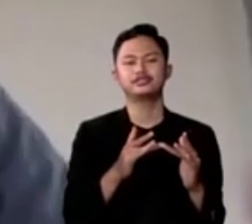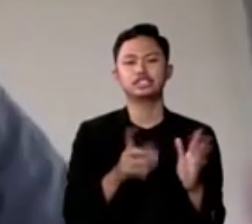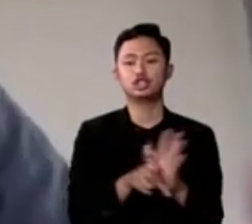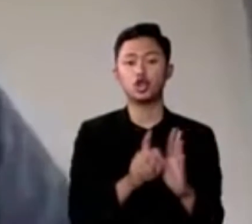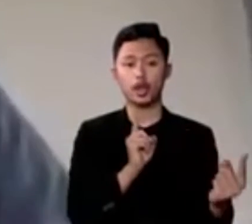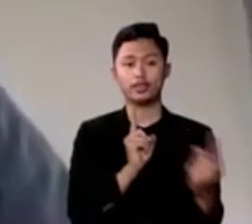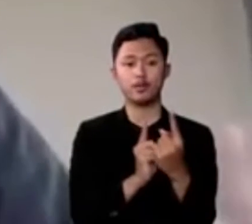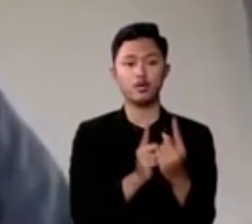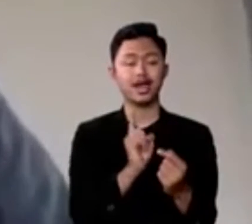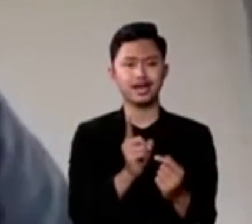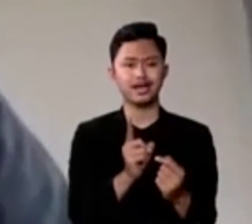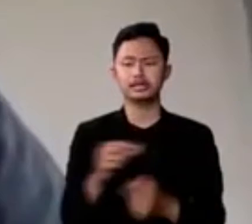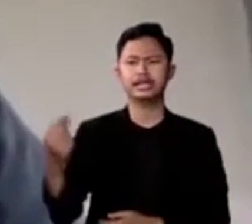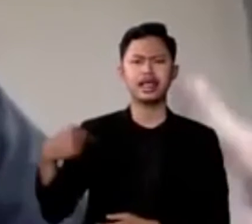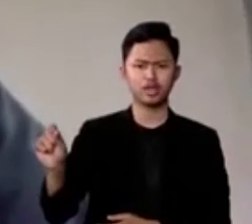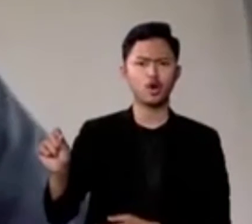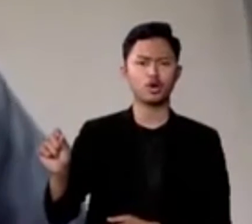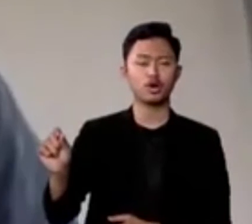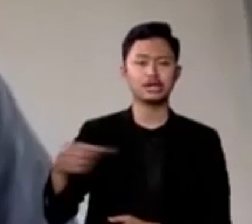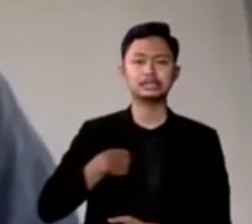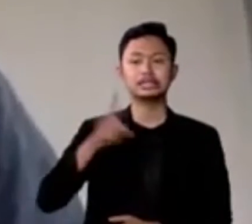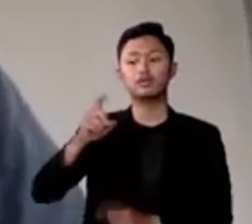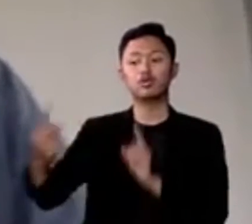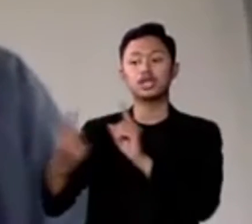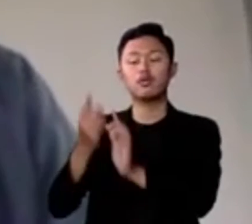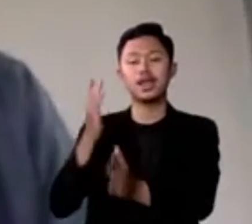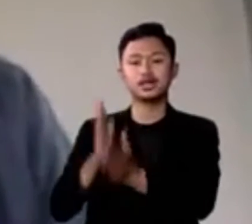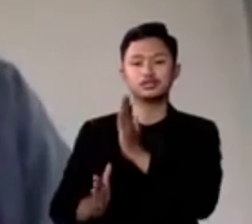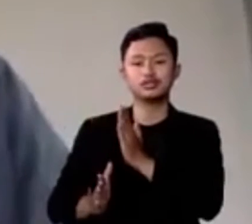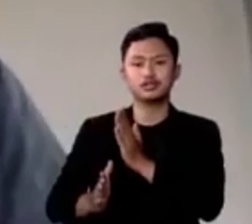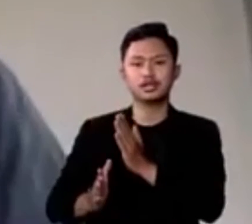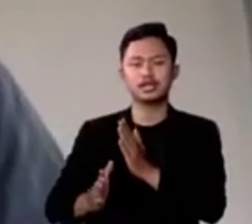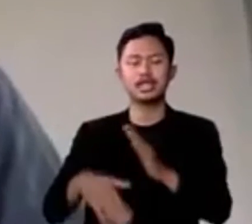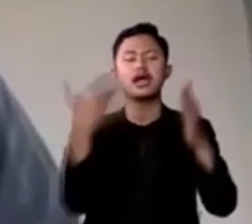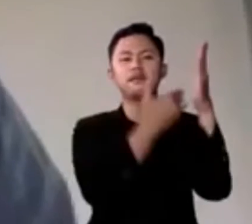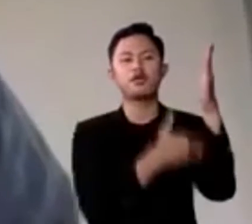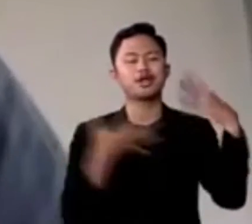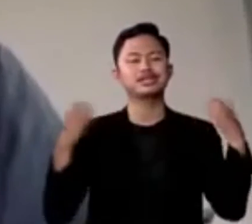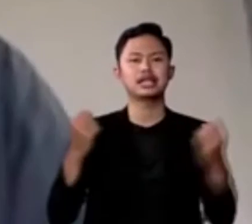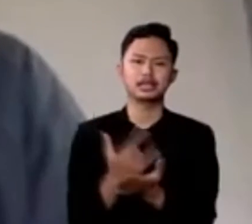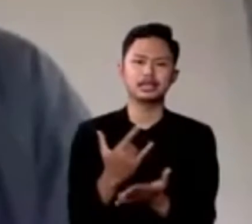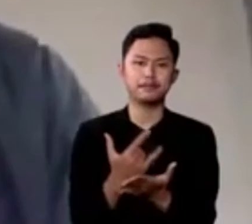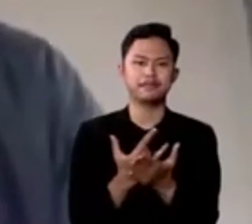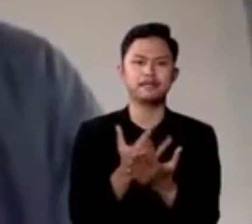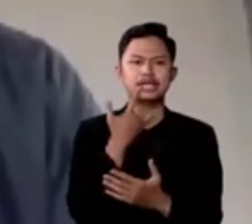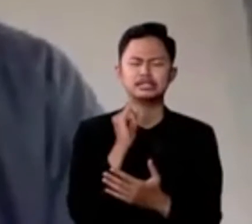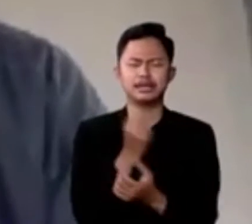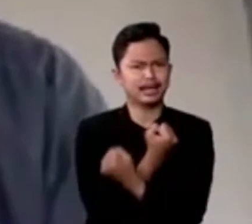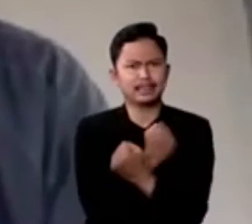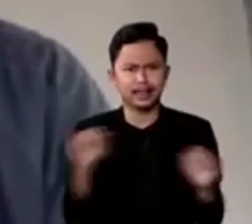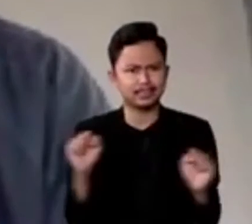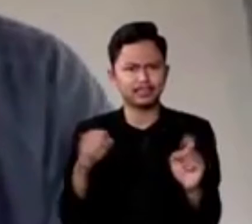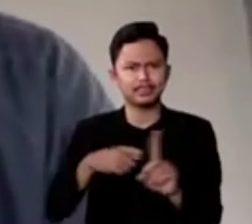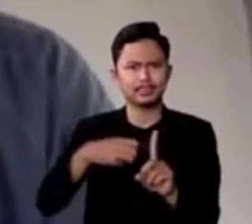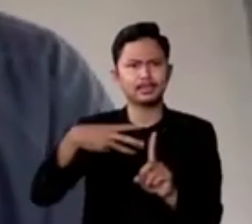misalnya ada pertemuan di kantor dan kita butuh bertemu langsung prosesnya namun berjalan dan dendam jadi sangat ketat